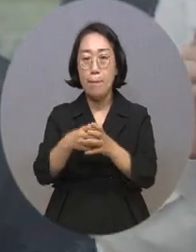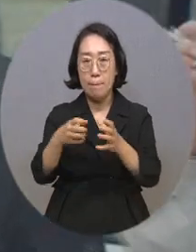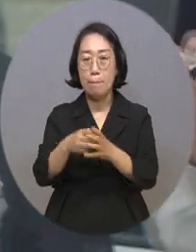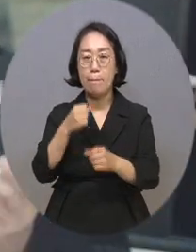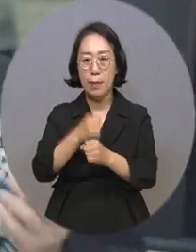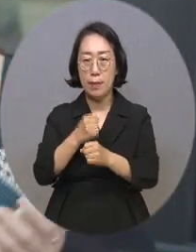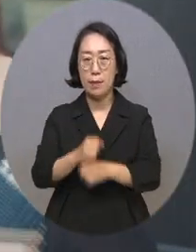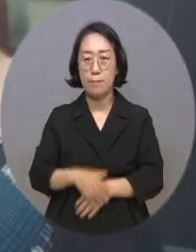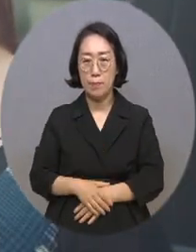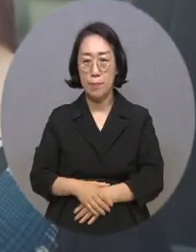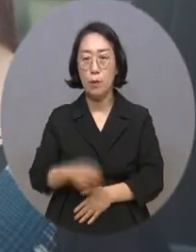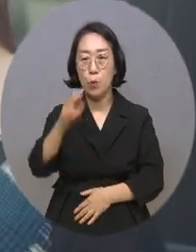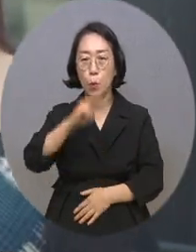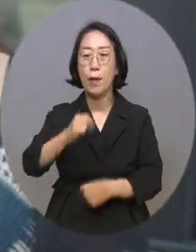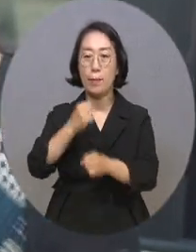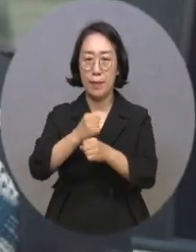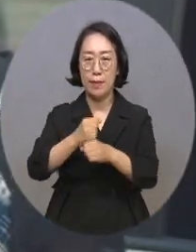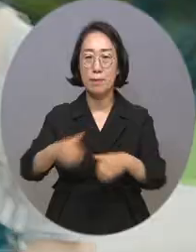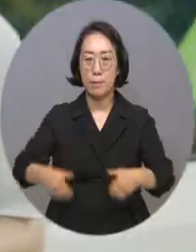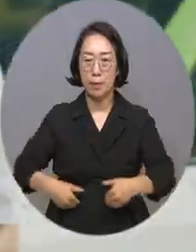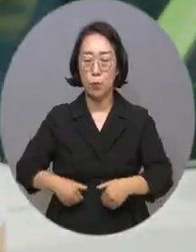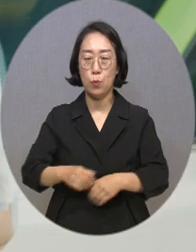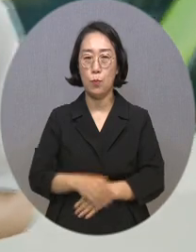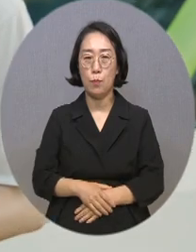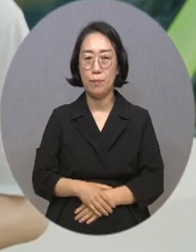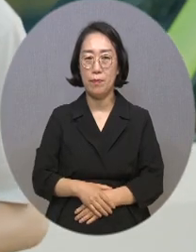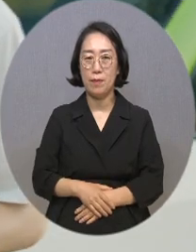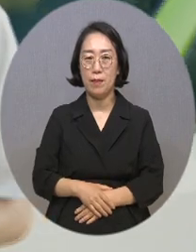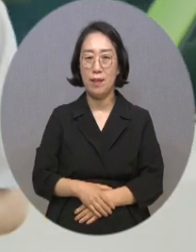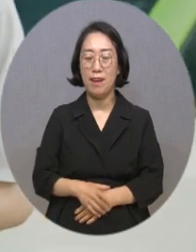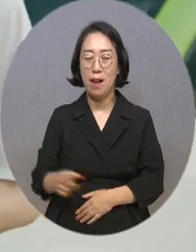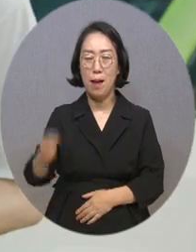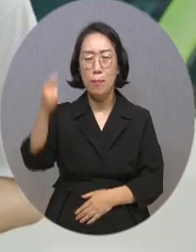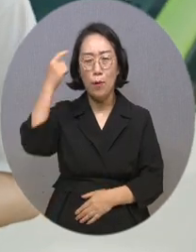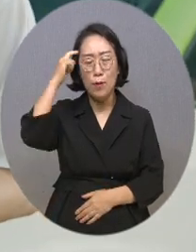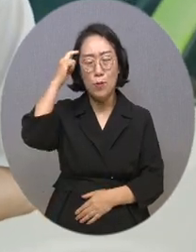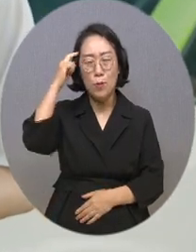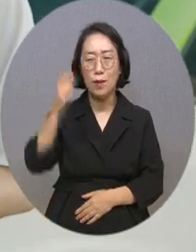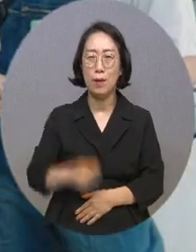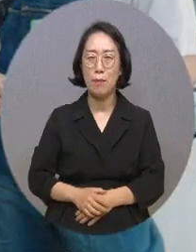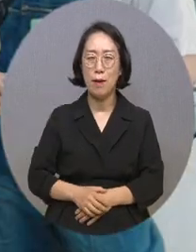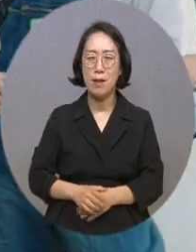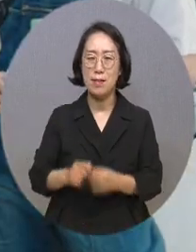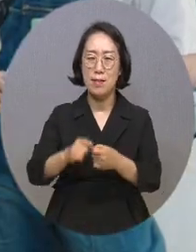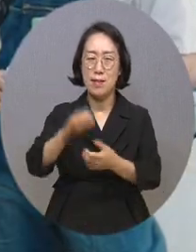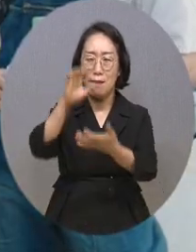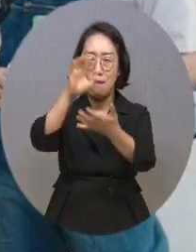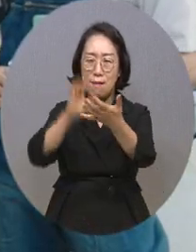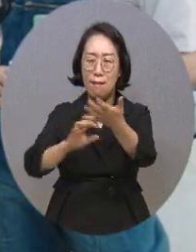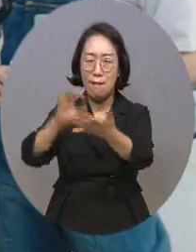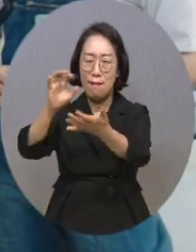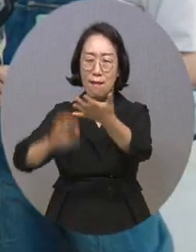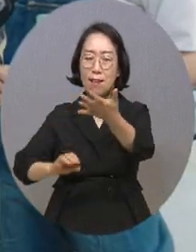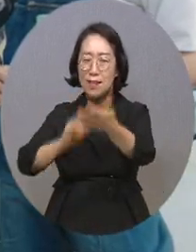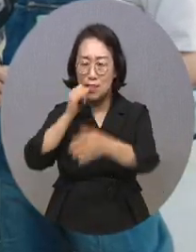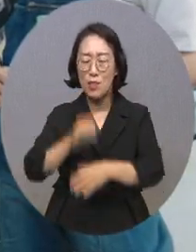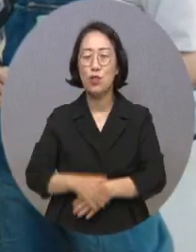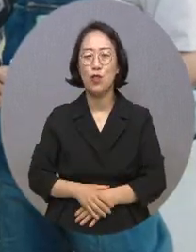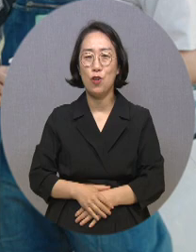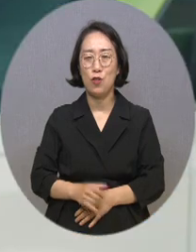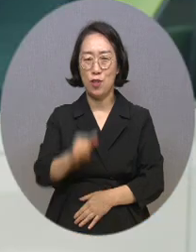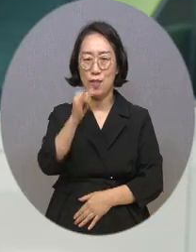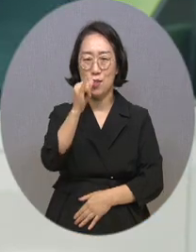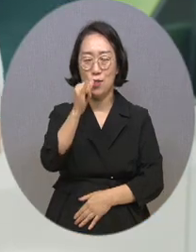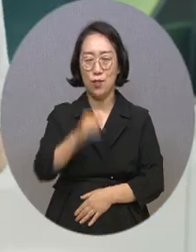내용들입니다. 남해가 노래를 만들 때. 네, 맞습니다. 안 적어도 전 머릿속에 이미 한 두 장은 넘겨야겠다. 넘겨야겠다. 네. 이미 두 장은 넘어갔어,